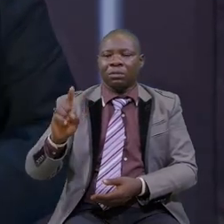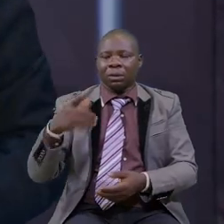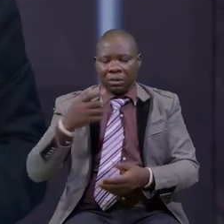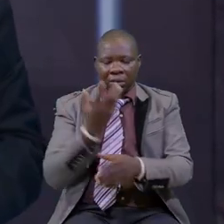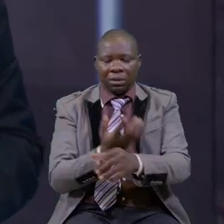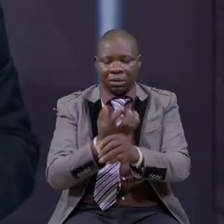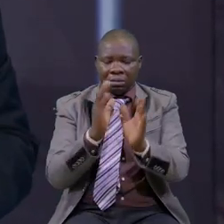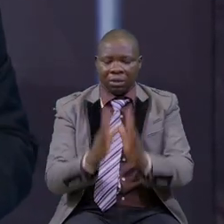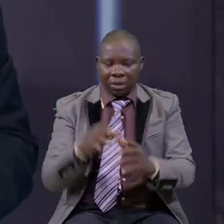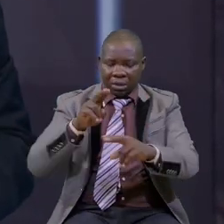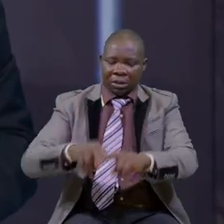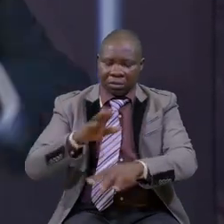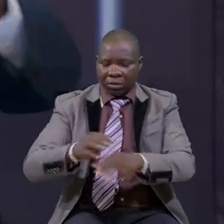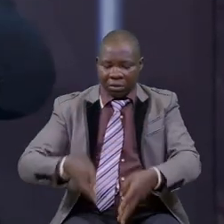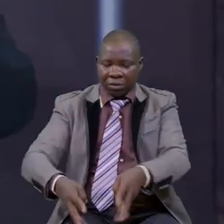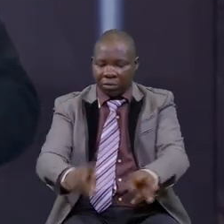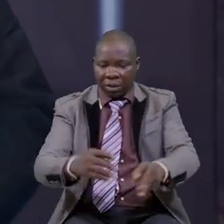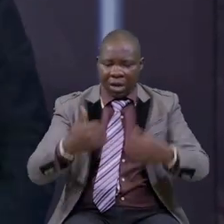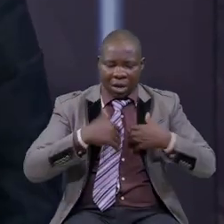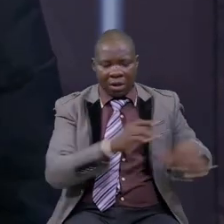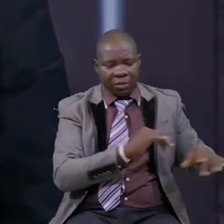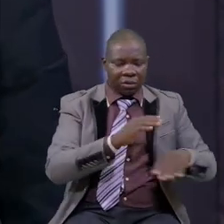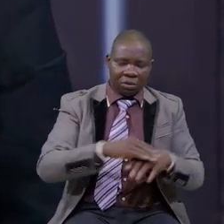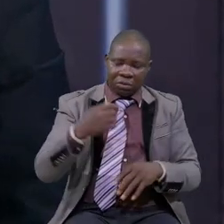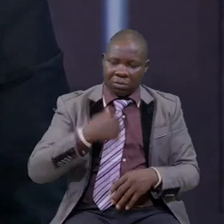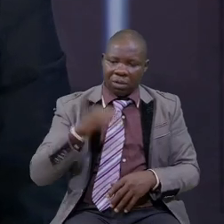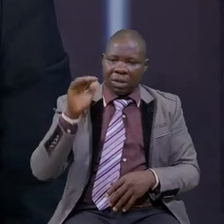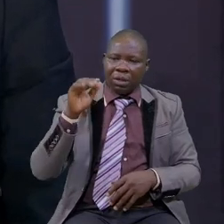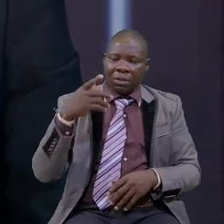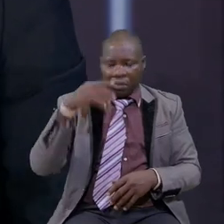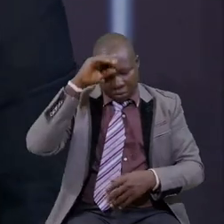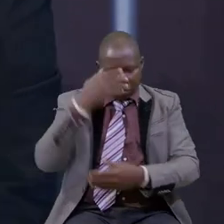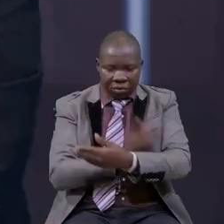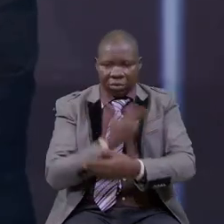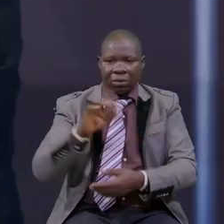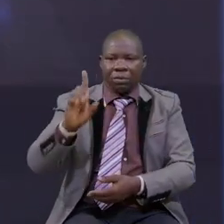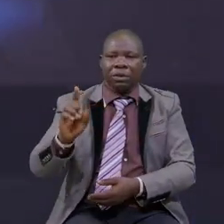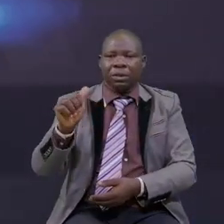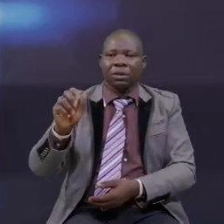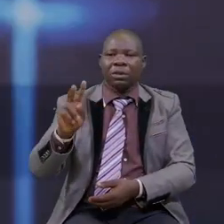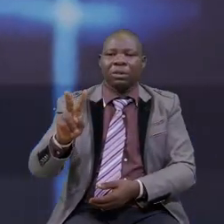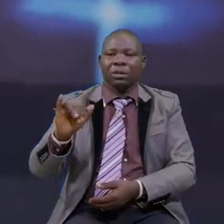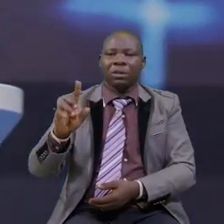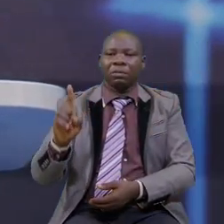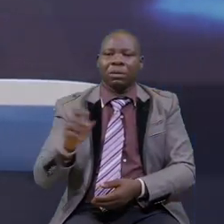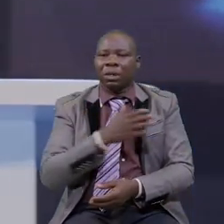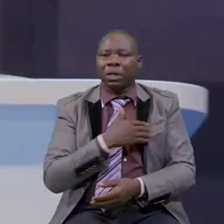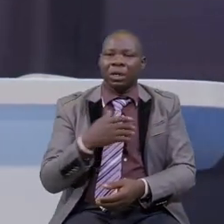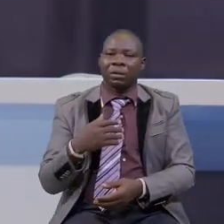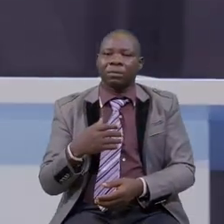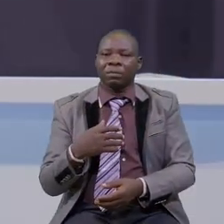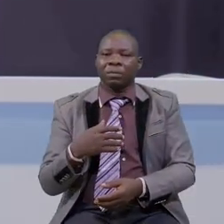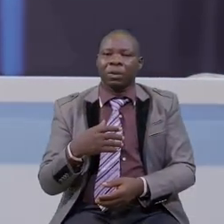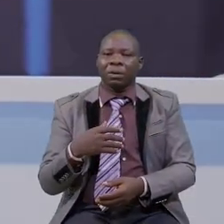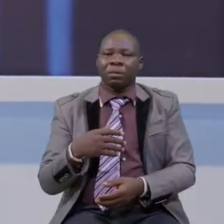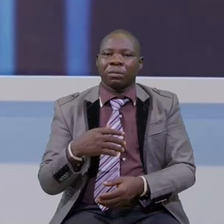de moi, fils de David. Et on nous dit. Père miséricorde, Père et miséricorde, Père et miséricorde,